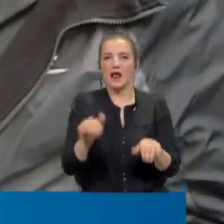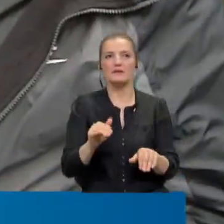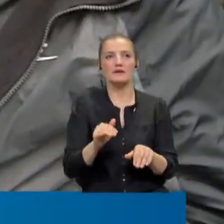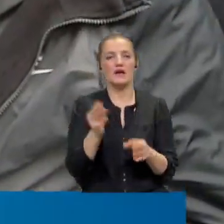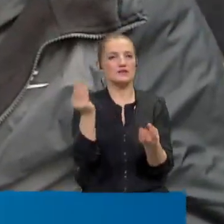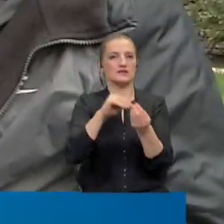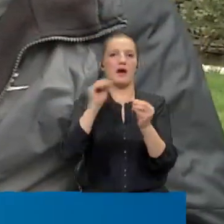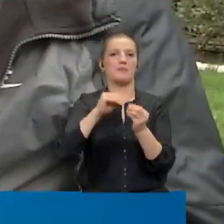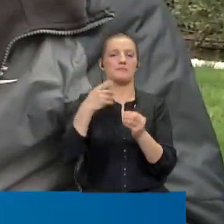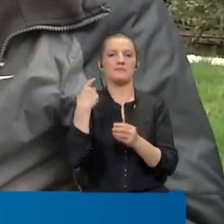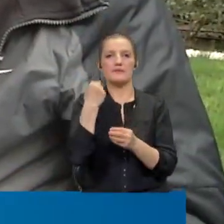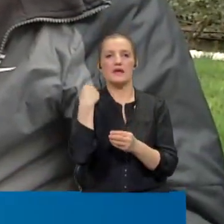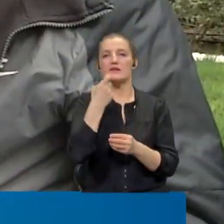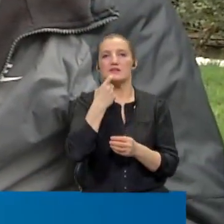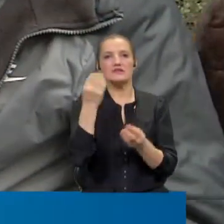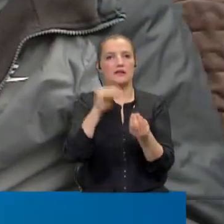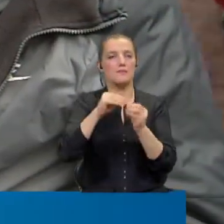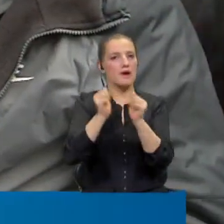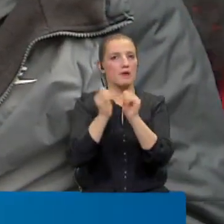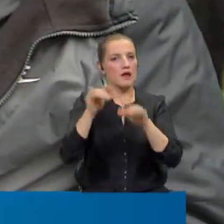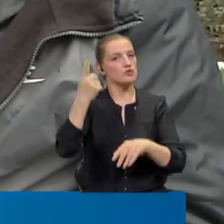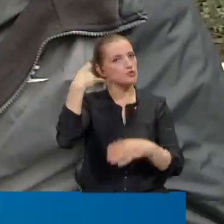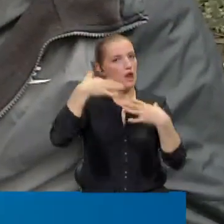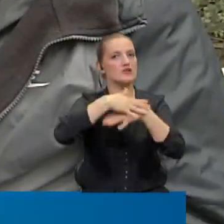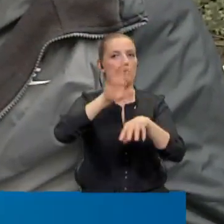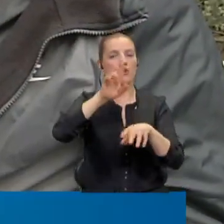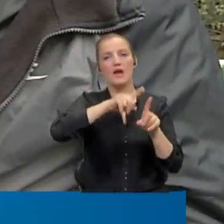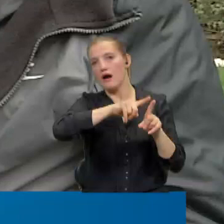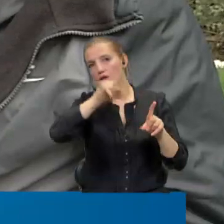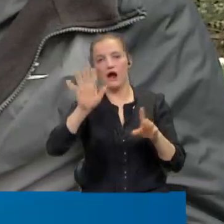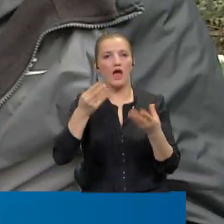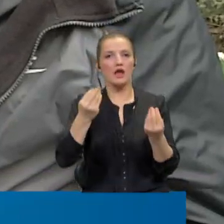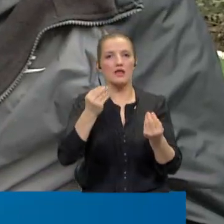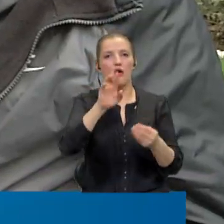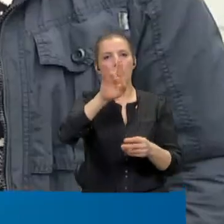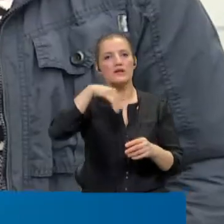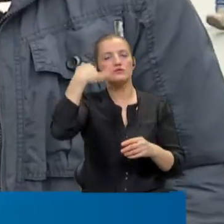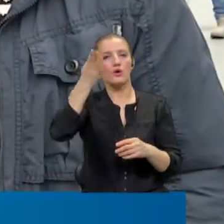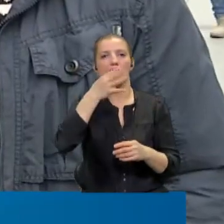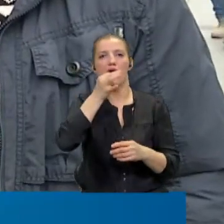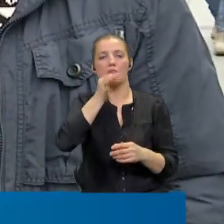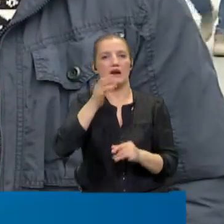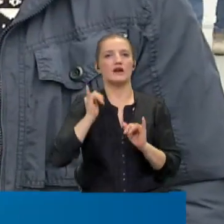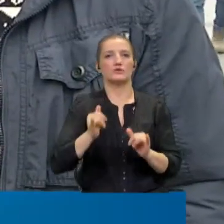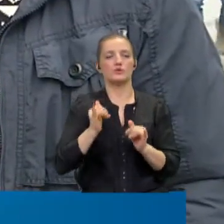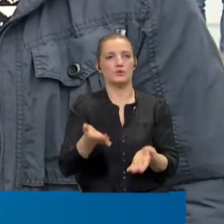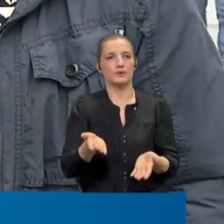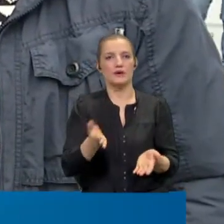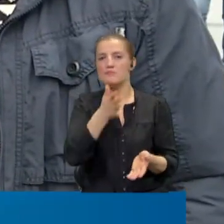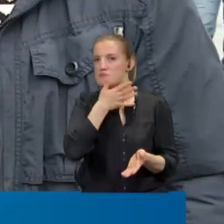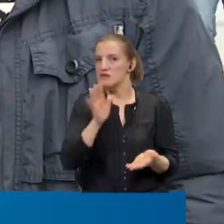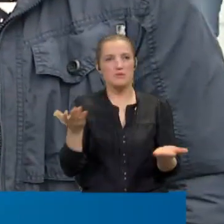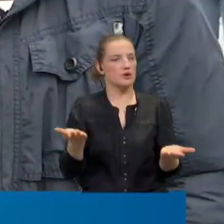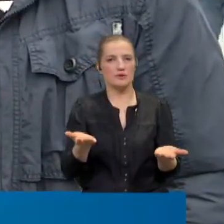yeni zamlarla beraber Geldi dün akşam iyiydi saat 12'ye kadar 12'den sonra haberler kötü işte